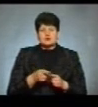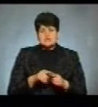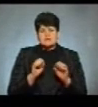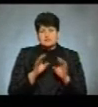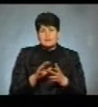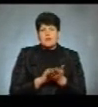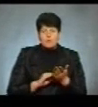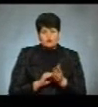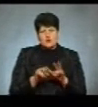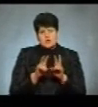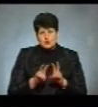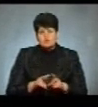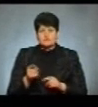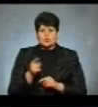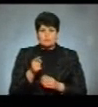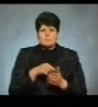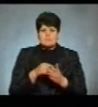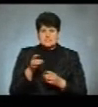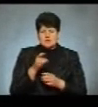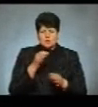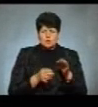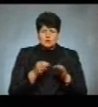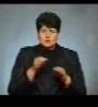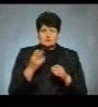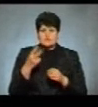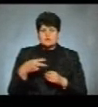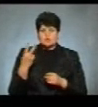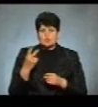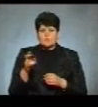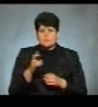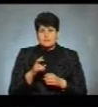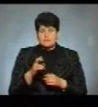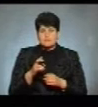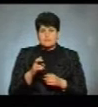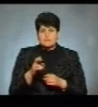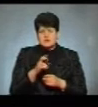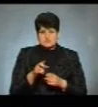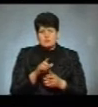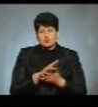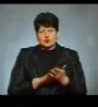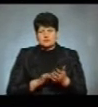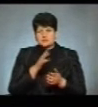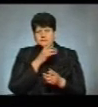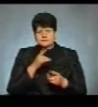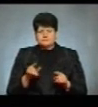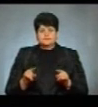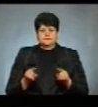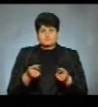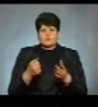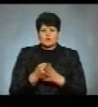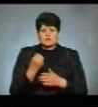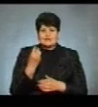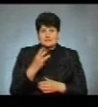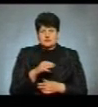на повторний розгляд до Тернопільського міськрайонного суду. 22 березня суд продовжив термін перебування підозрюваних під арештом до